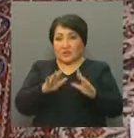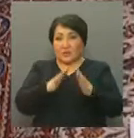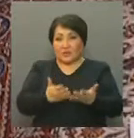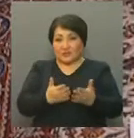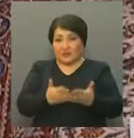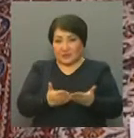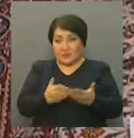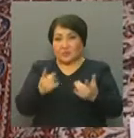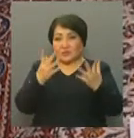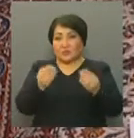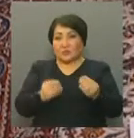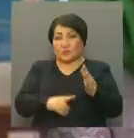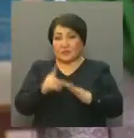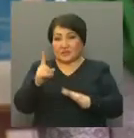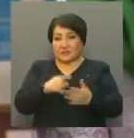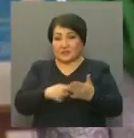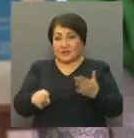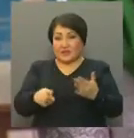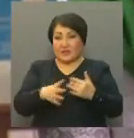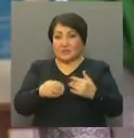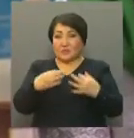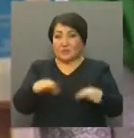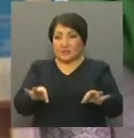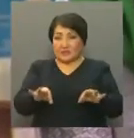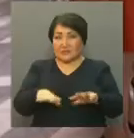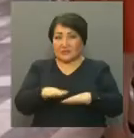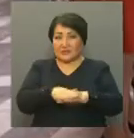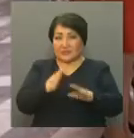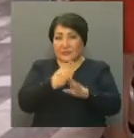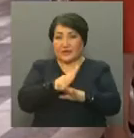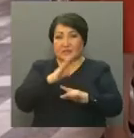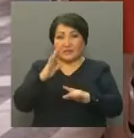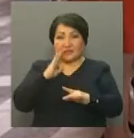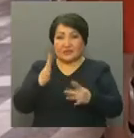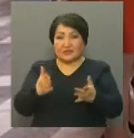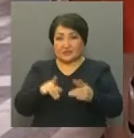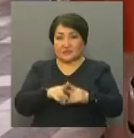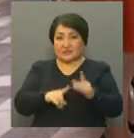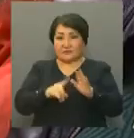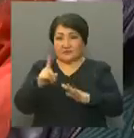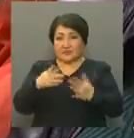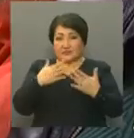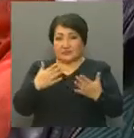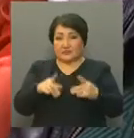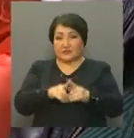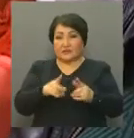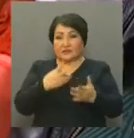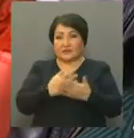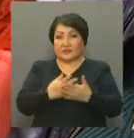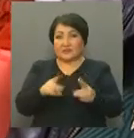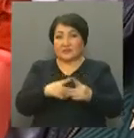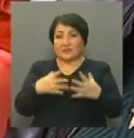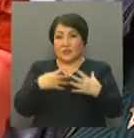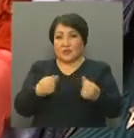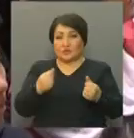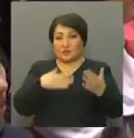күнін ұлықтауды бастайды. Жер бусанған сәтте табиғат ана да ақ тонынан арылады. Ақеділ ағайын арқа жарқа көрсет, саулық сұрасып